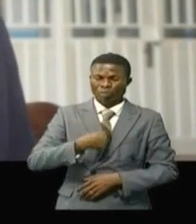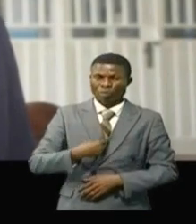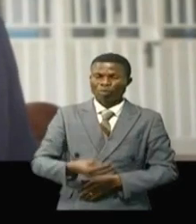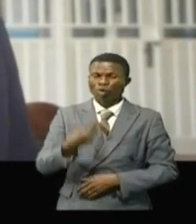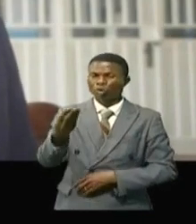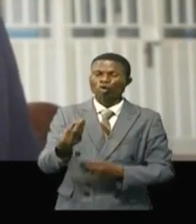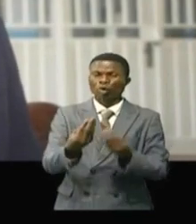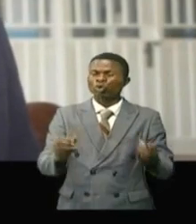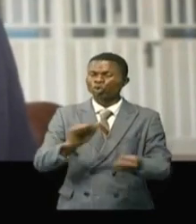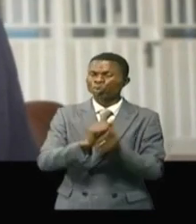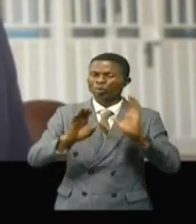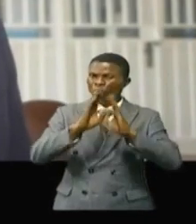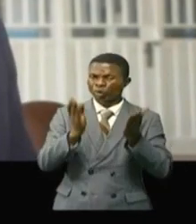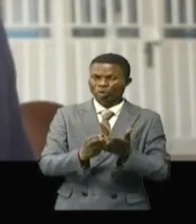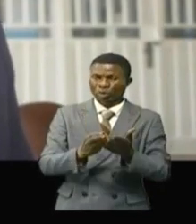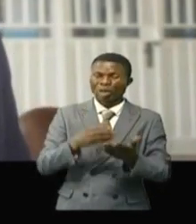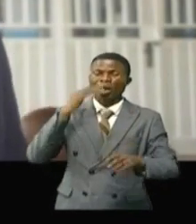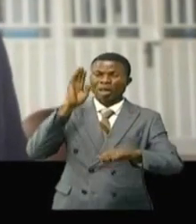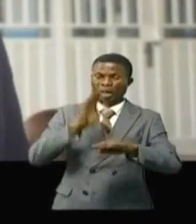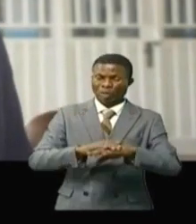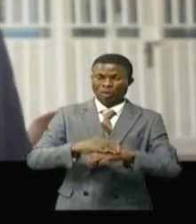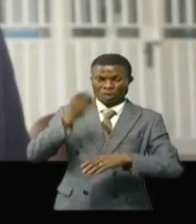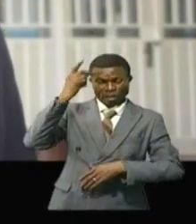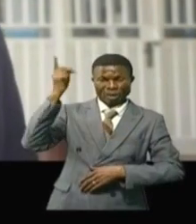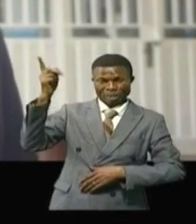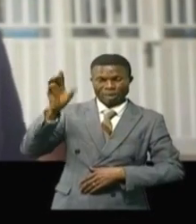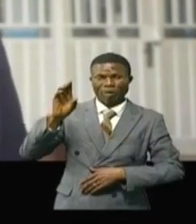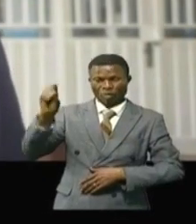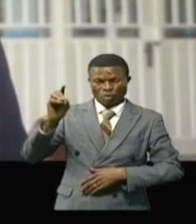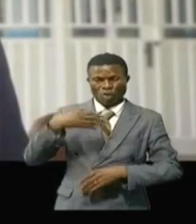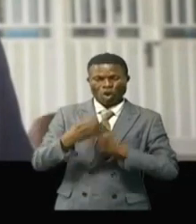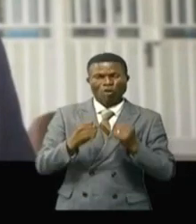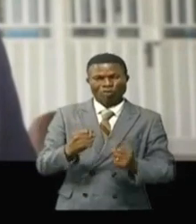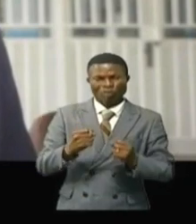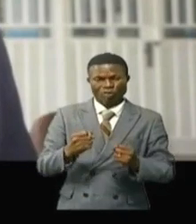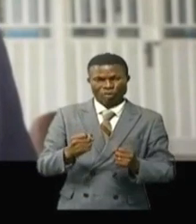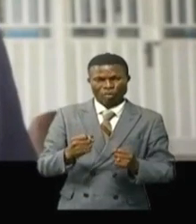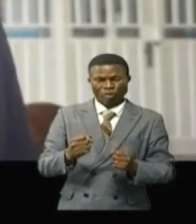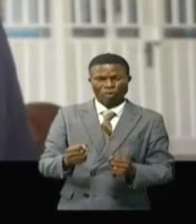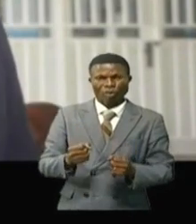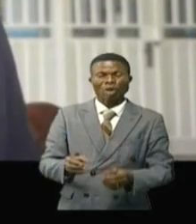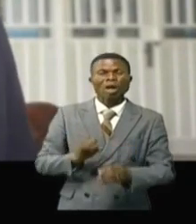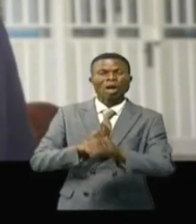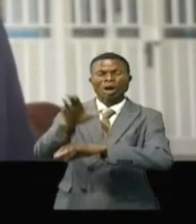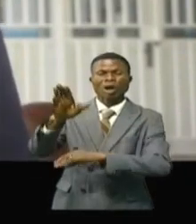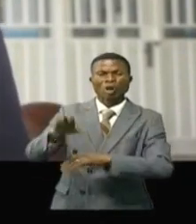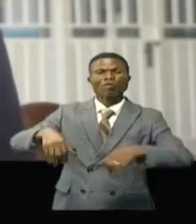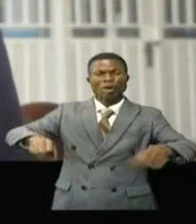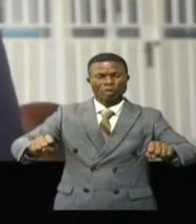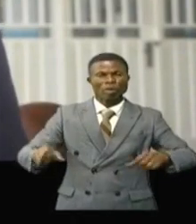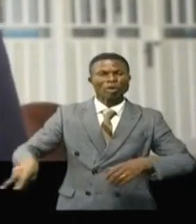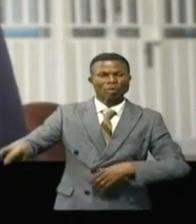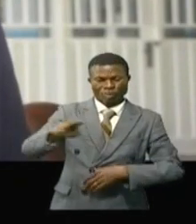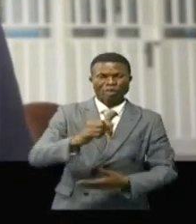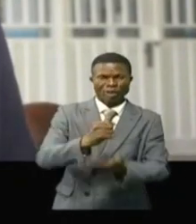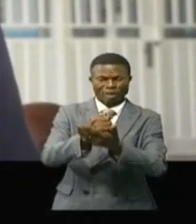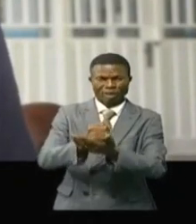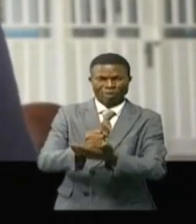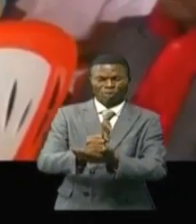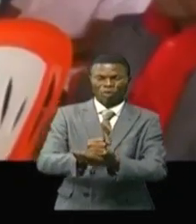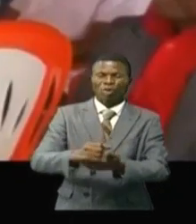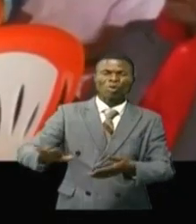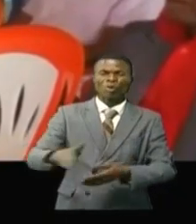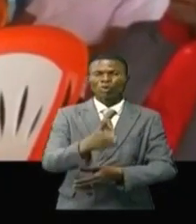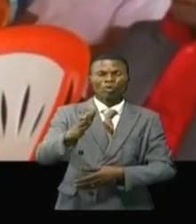les problèmes, mais à mon arrivée à Kinshasa, je vais faire en sorte que je puisse vous envoyer les motos pour faciliter votre